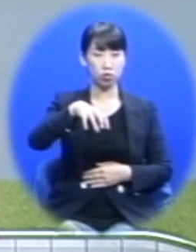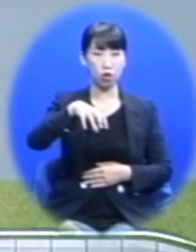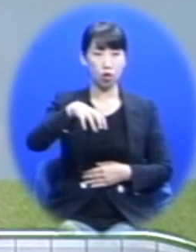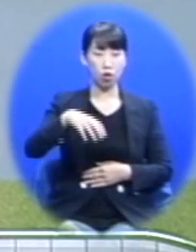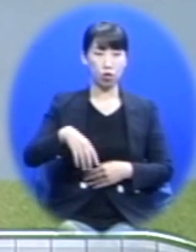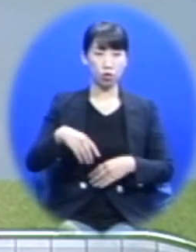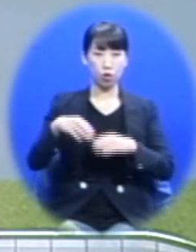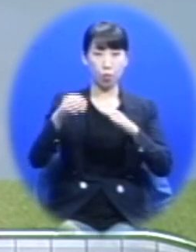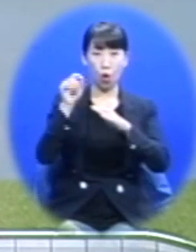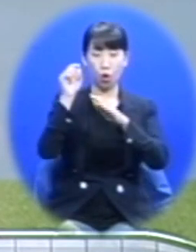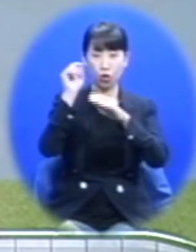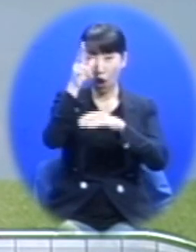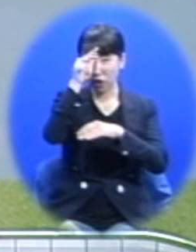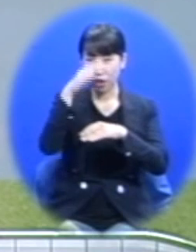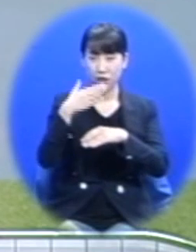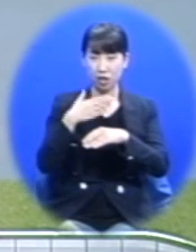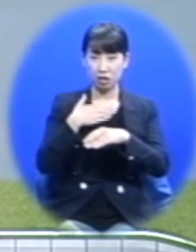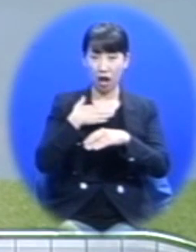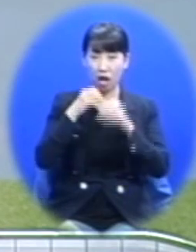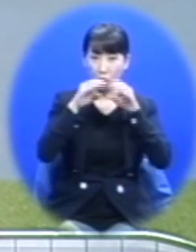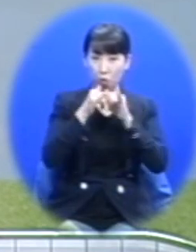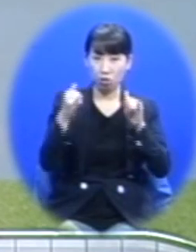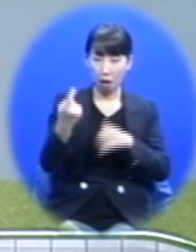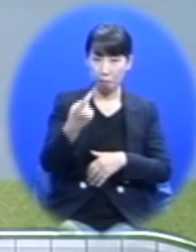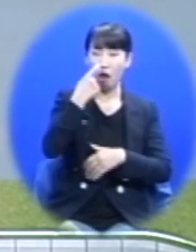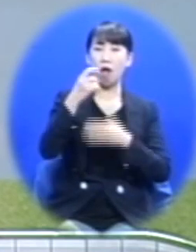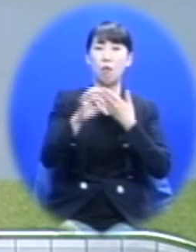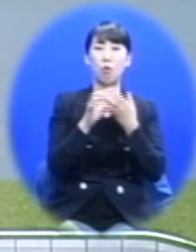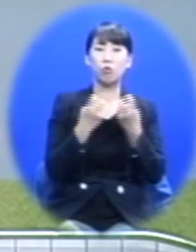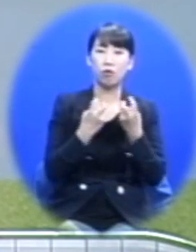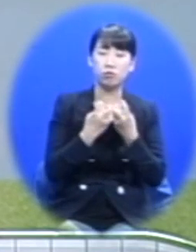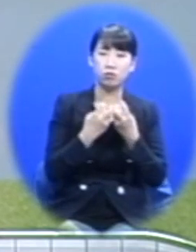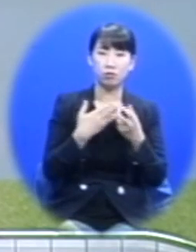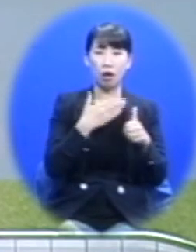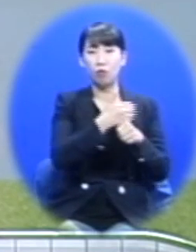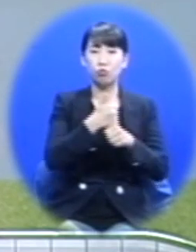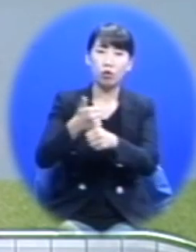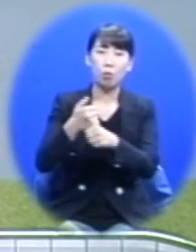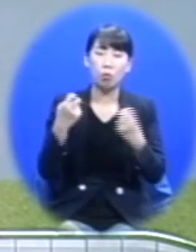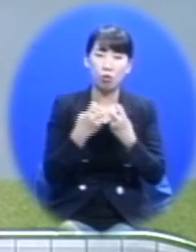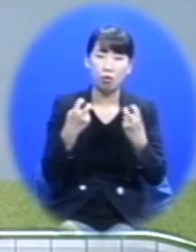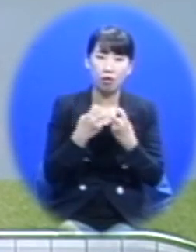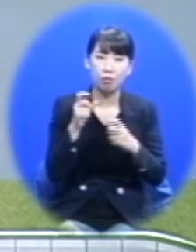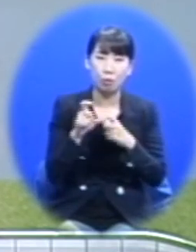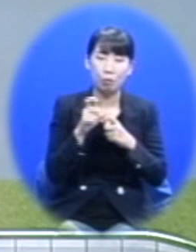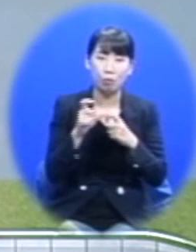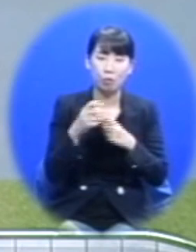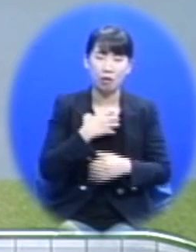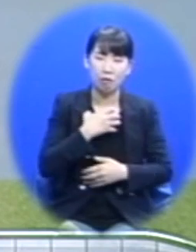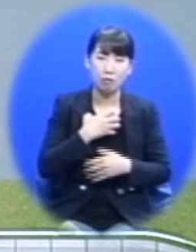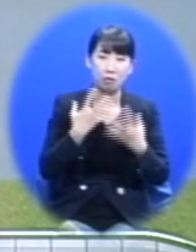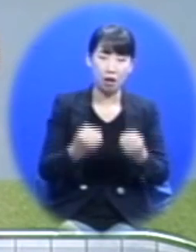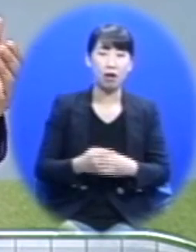것을 내 신분을 파악하고 그리고 나를 붙들어 가면 어떡하나. 그래서